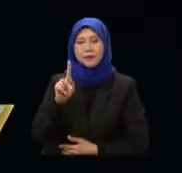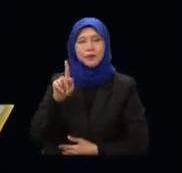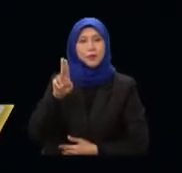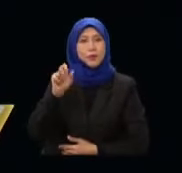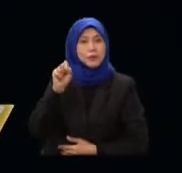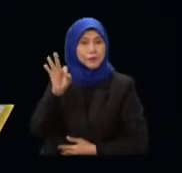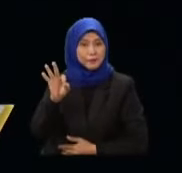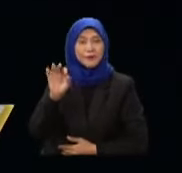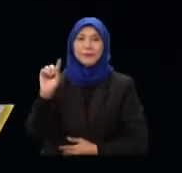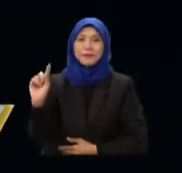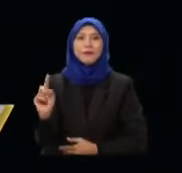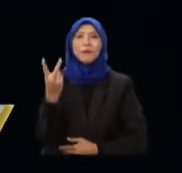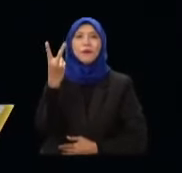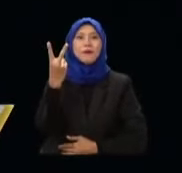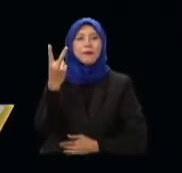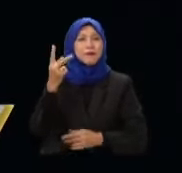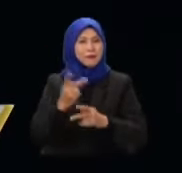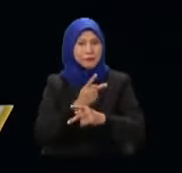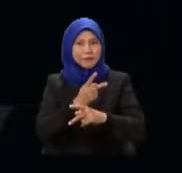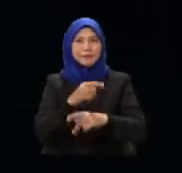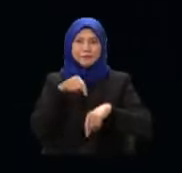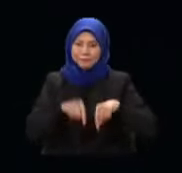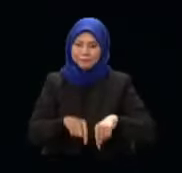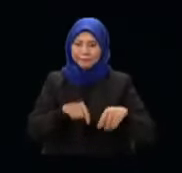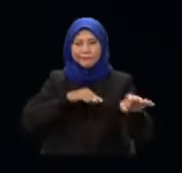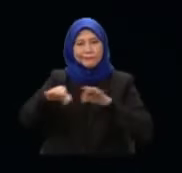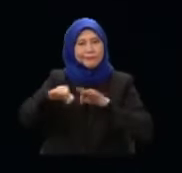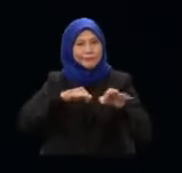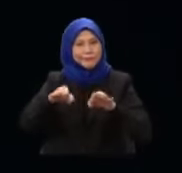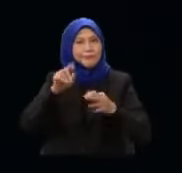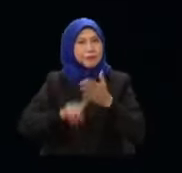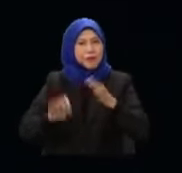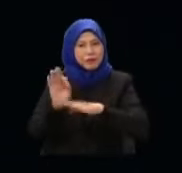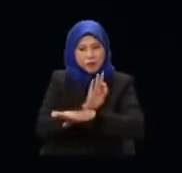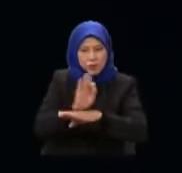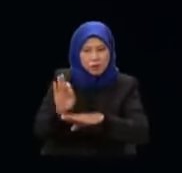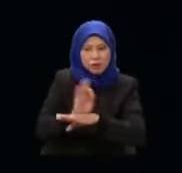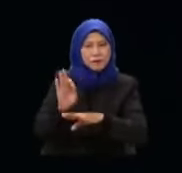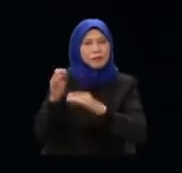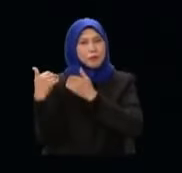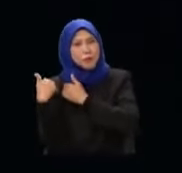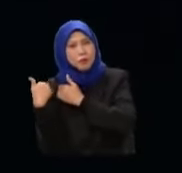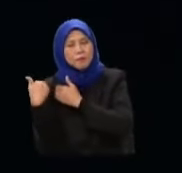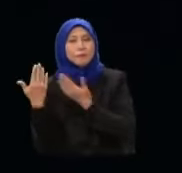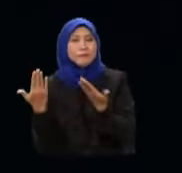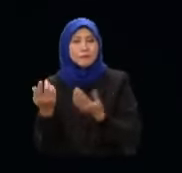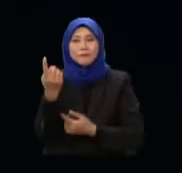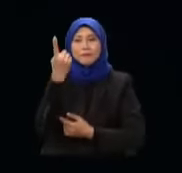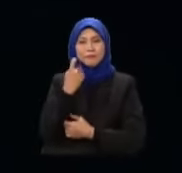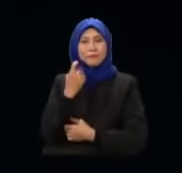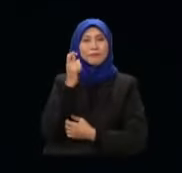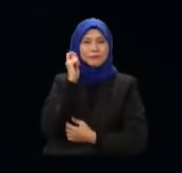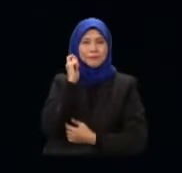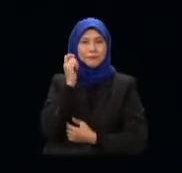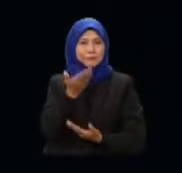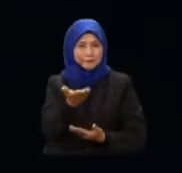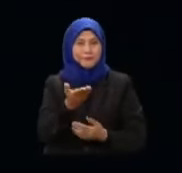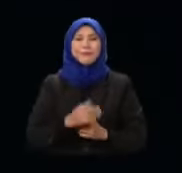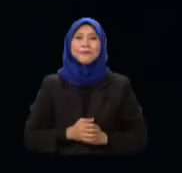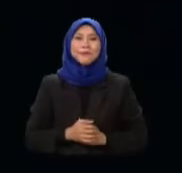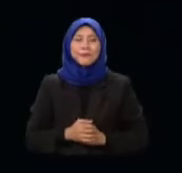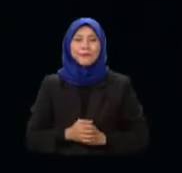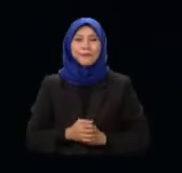kali kedua GTA datangnya untuk kita lebih menjelaskan apel fungsi dan sebagainya seperti manusoa lainnya dibangkitkan oleh Sherina